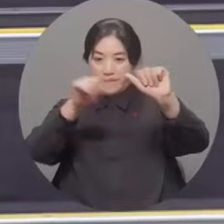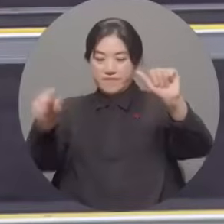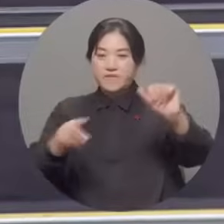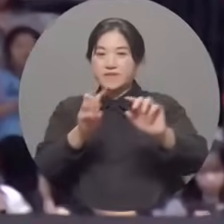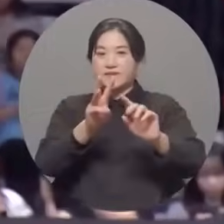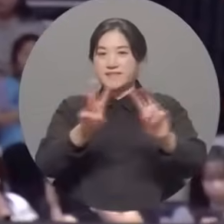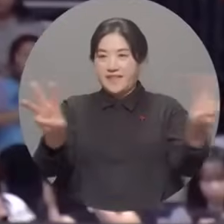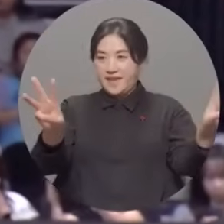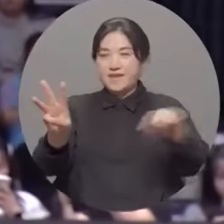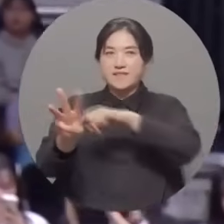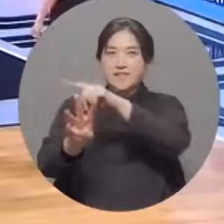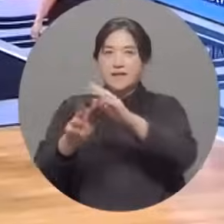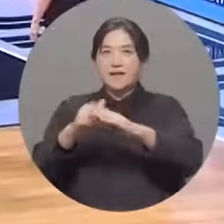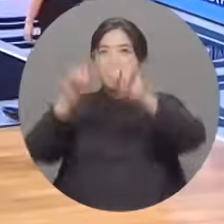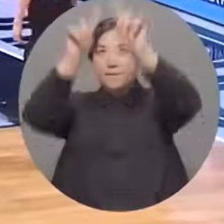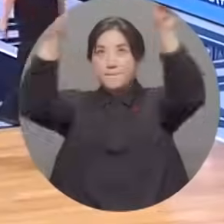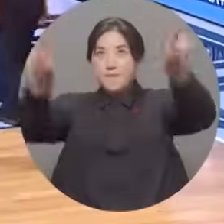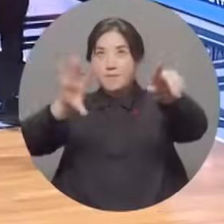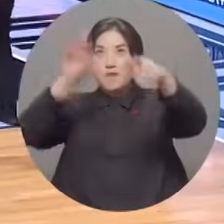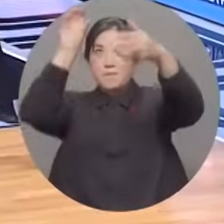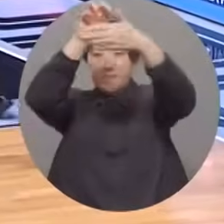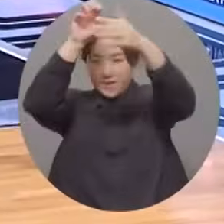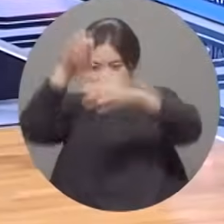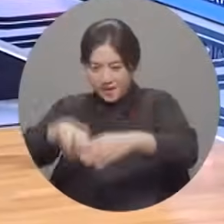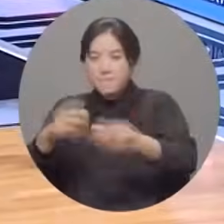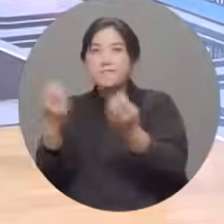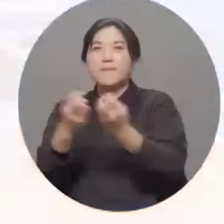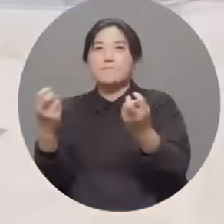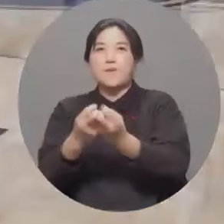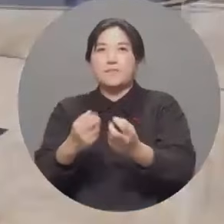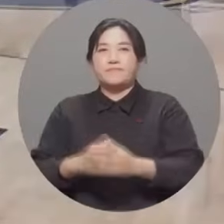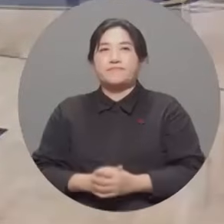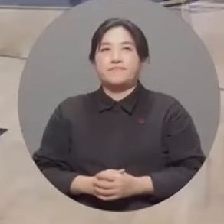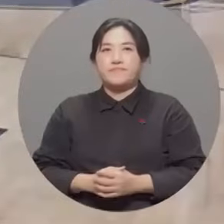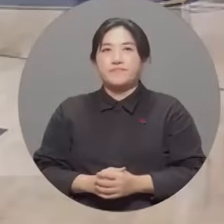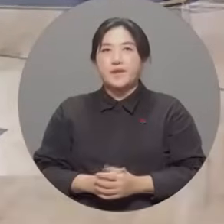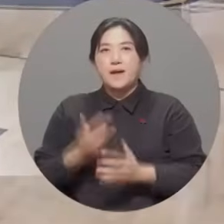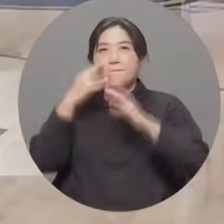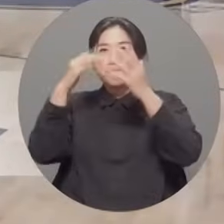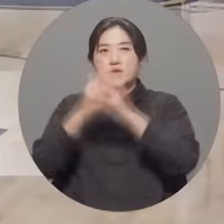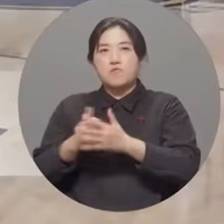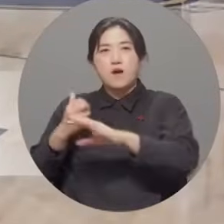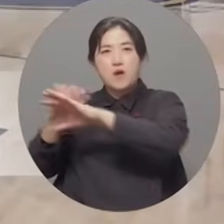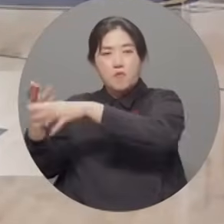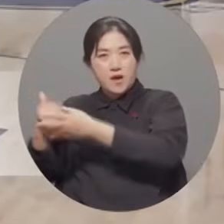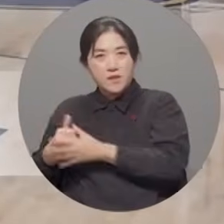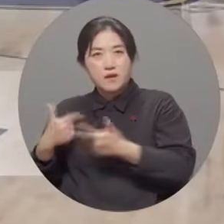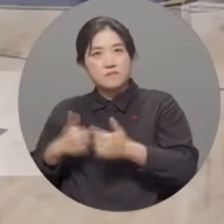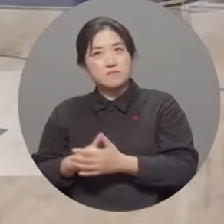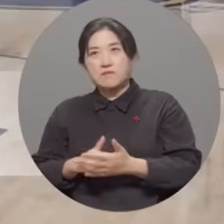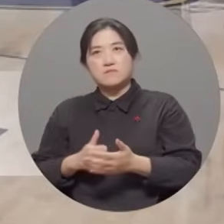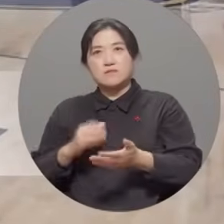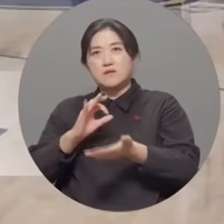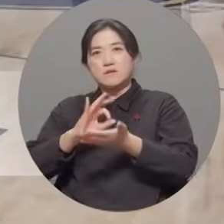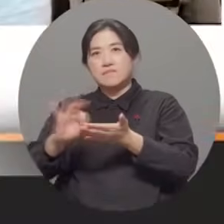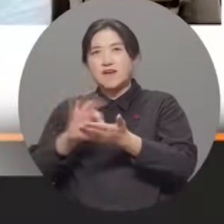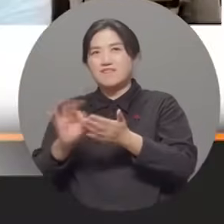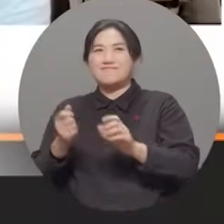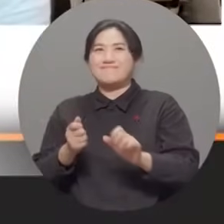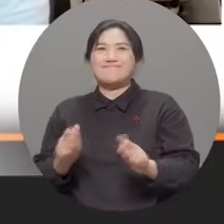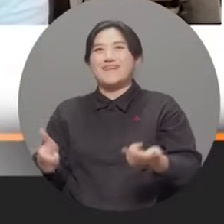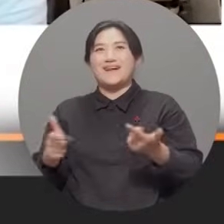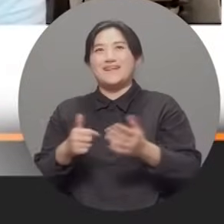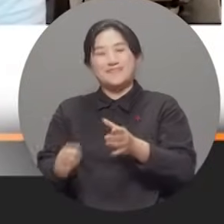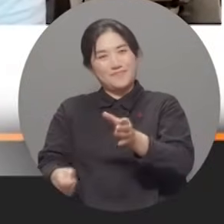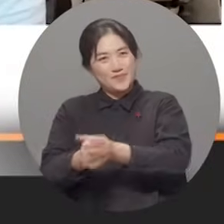3명이 백보드를 먼저 맞히는 자유투를 구사합니다. 미국은 물론 해외 리그에서는 좀처럼 보기 힘든 독특한